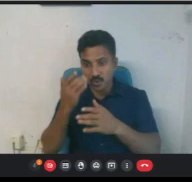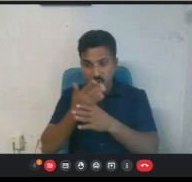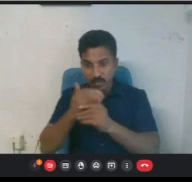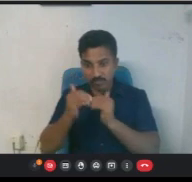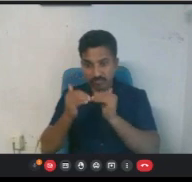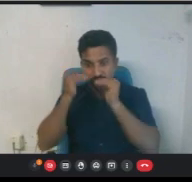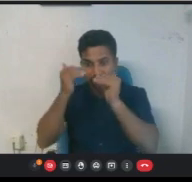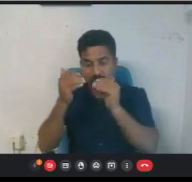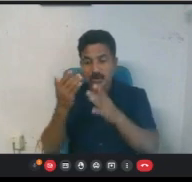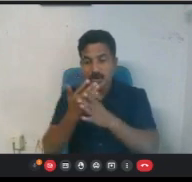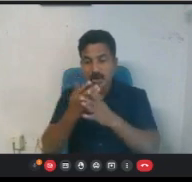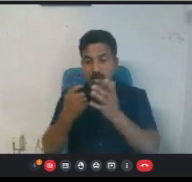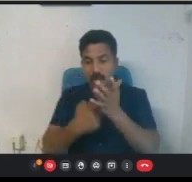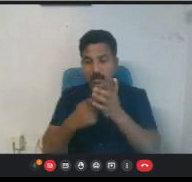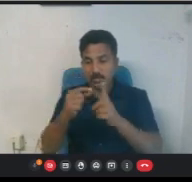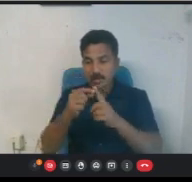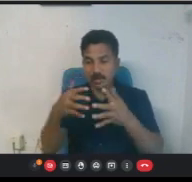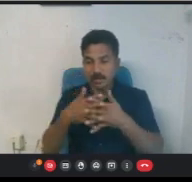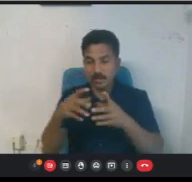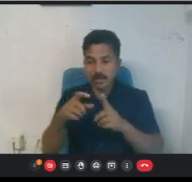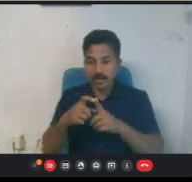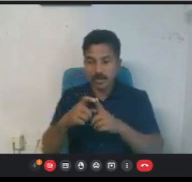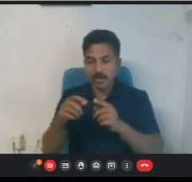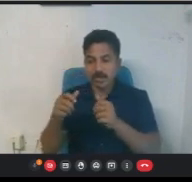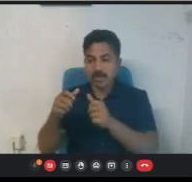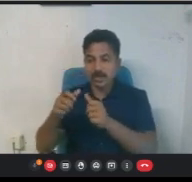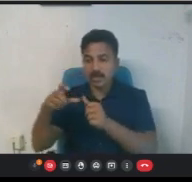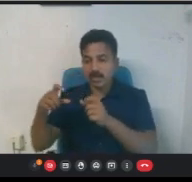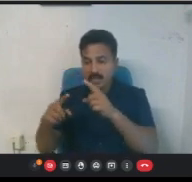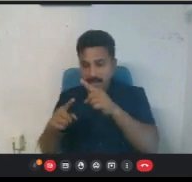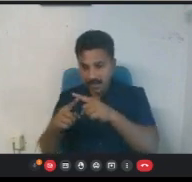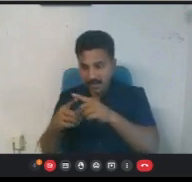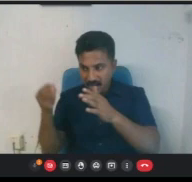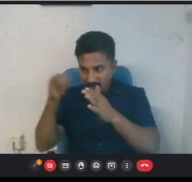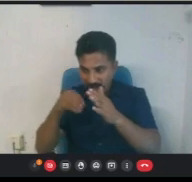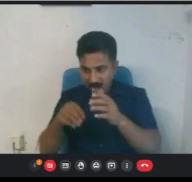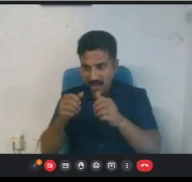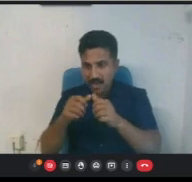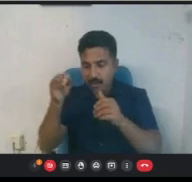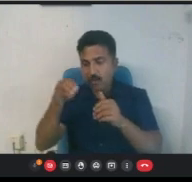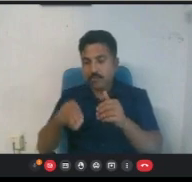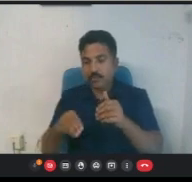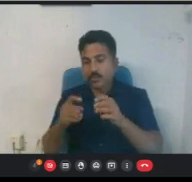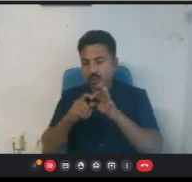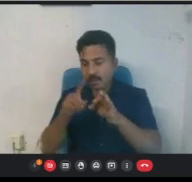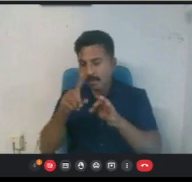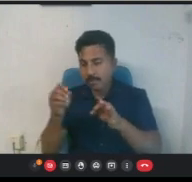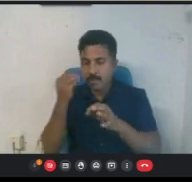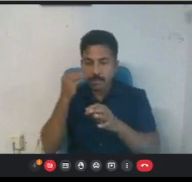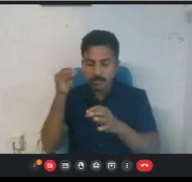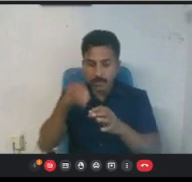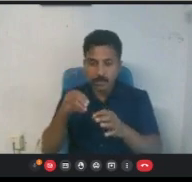RPWD ആക്ടിനെ ഒരു പേപ്പറായിട്ട് അവരെ പഠിപ്പിച്ച് ഒരു 10 marks ചോദ്യം അതിൽ നിന്ന് വന്നാൽ നമ്മുടെ എല്ലാ ഉദ്യോഗസ്ഥന്മാരും ഈ നിയമത്തെക്കുറിച്ച്